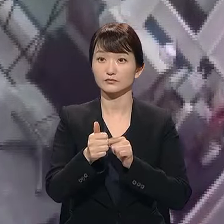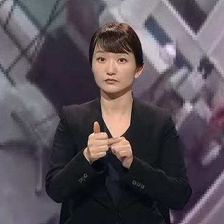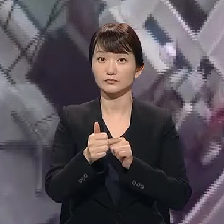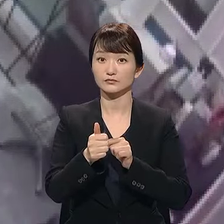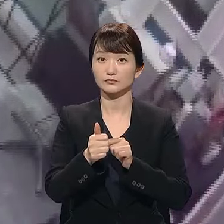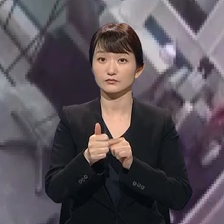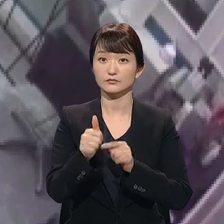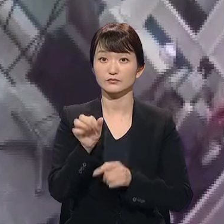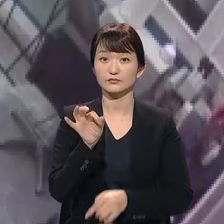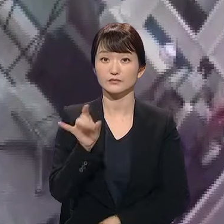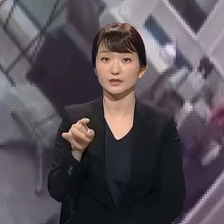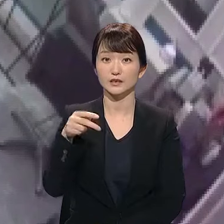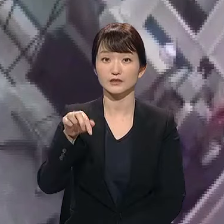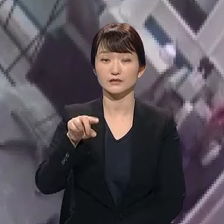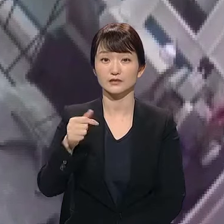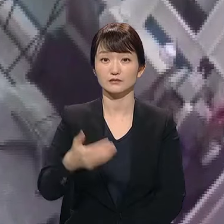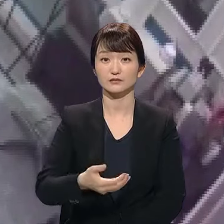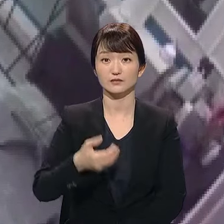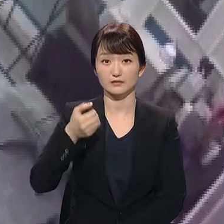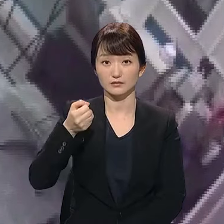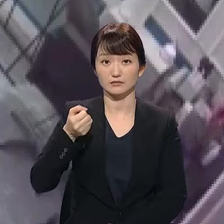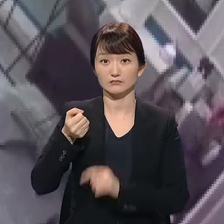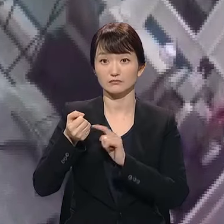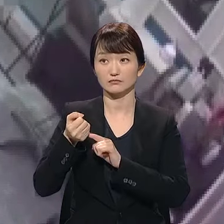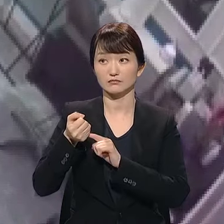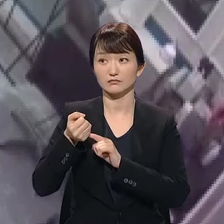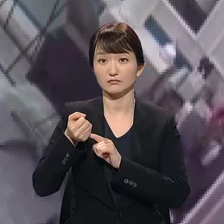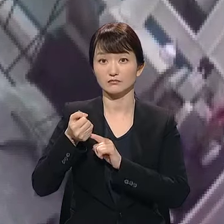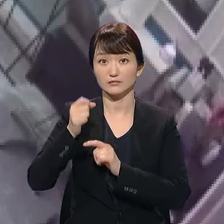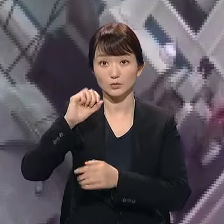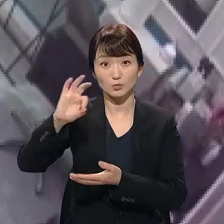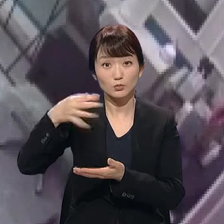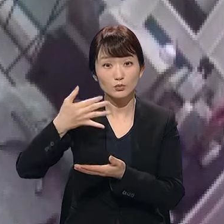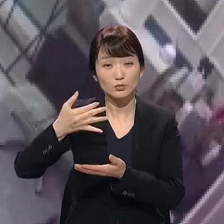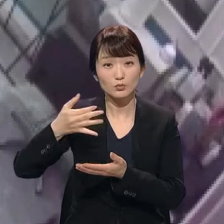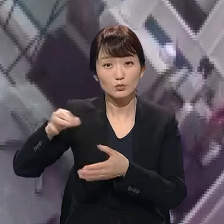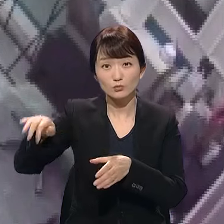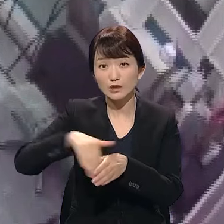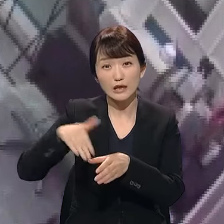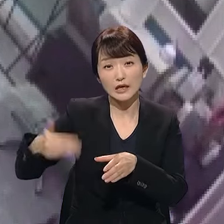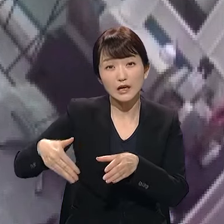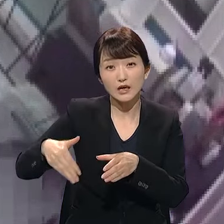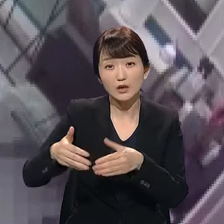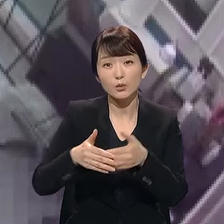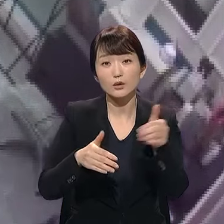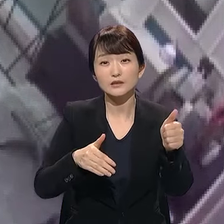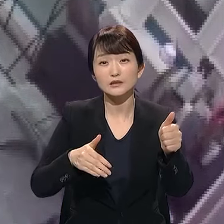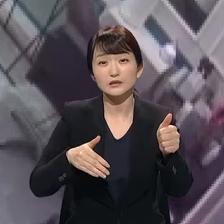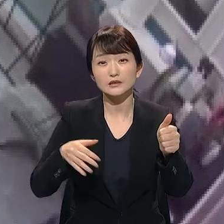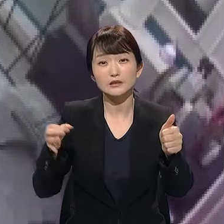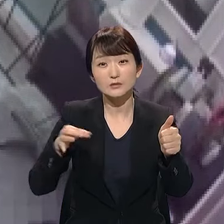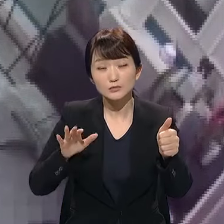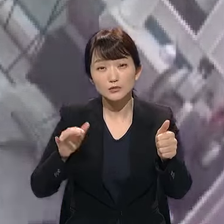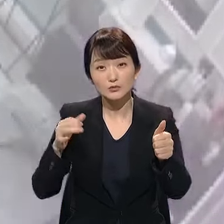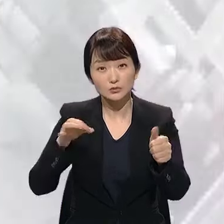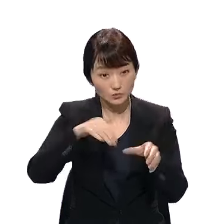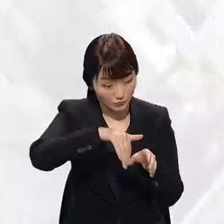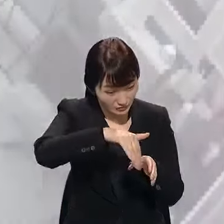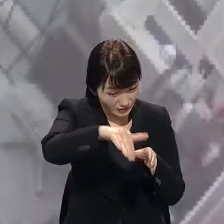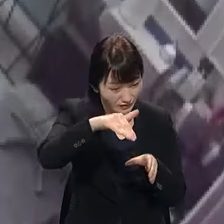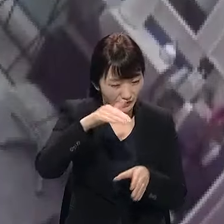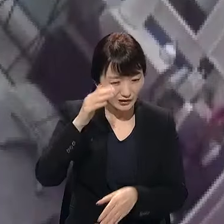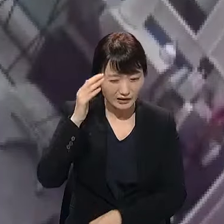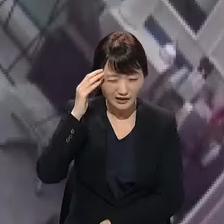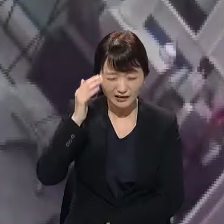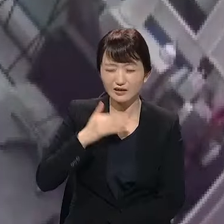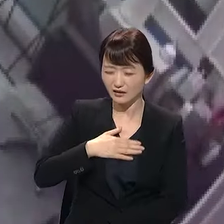헤어 에센스까지 챙겨 들더니 갑자기 아 월급이 아직 안 들어왔어요 원장님 조금 있다 보내 드릴게요 그랬더니 아 예